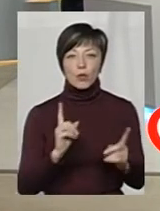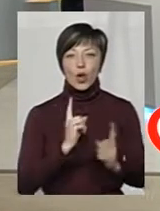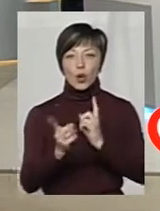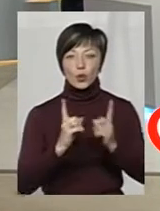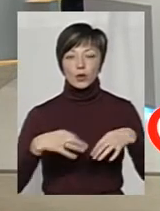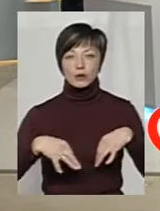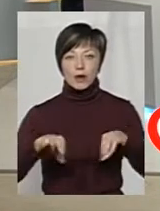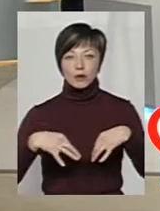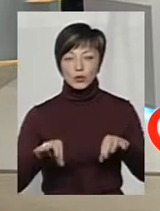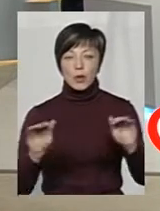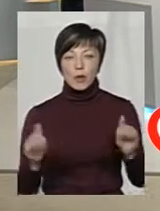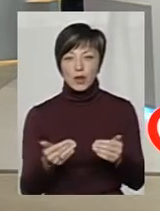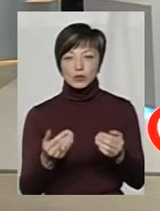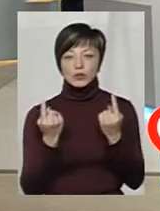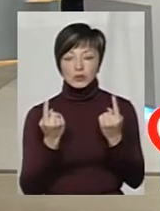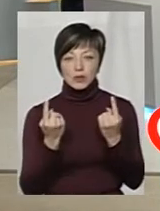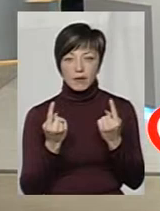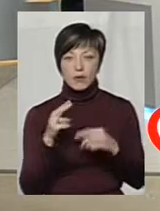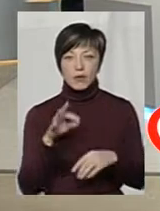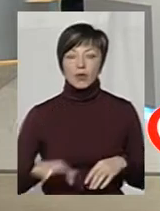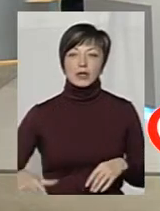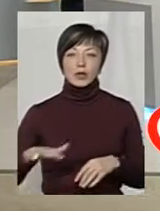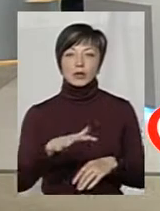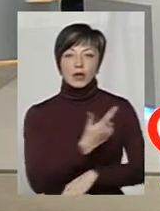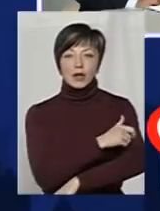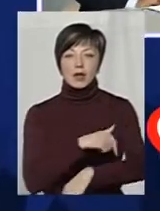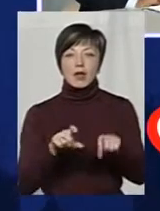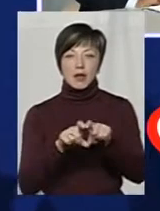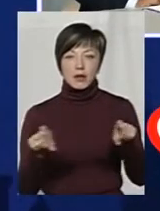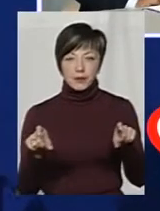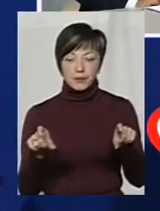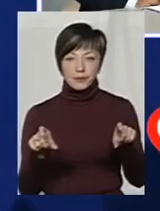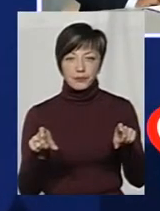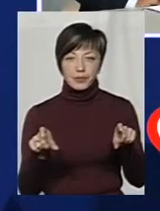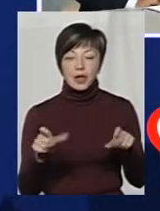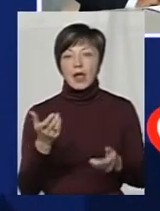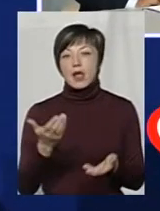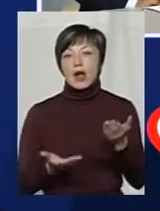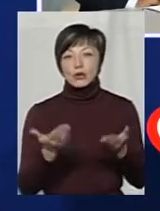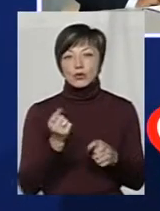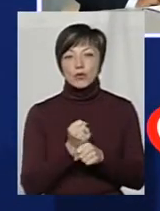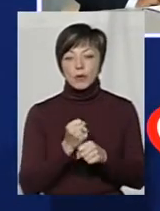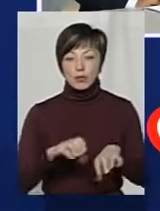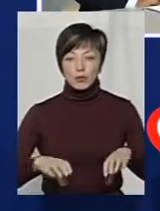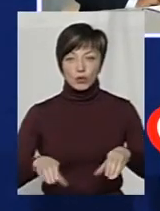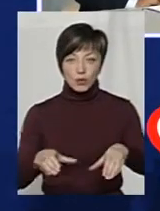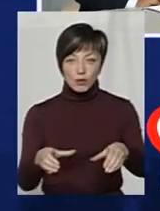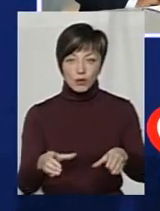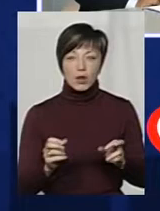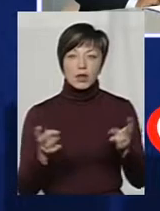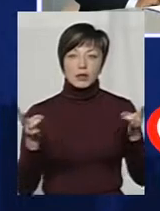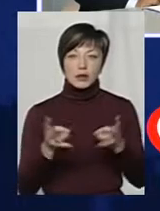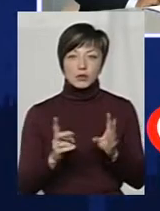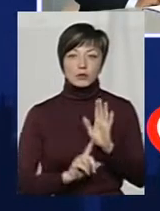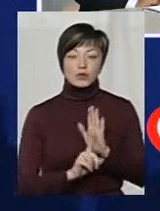транспорту ну, обмежити і суттєво по території лікарні. От, якщо вже робити бруківку, то якимось чином так,